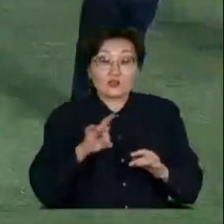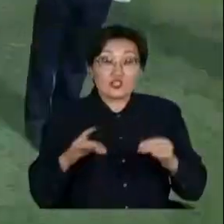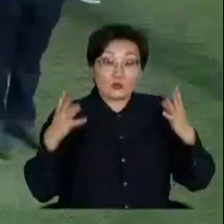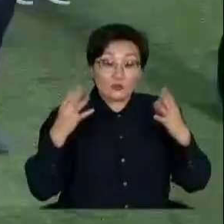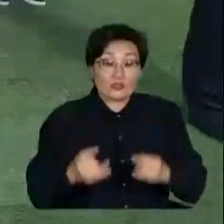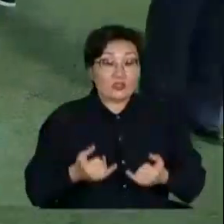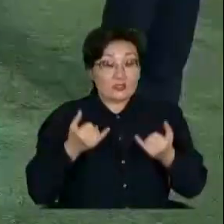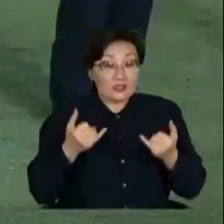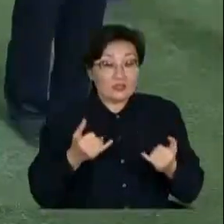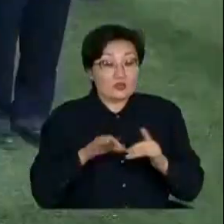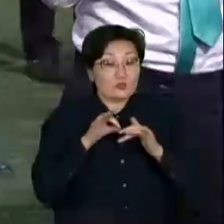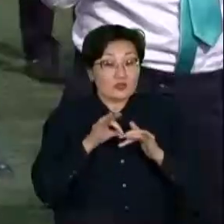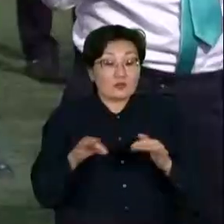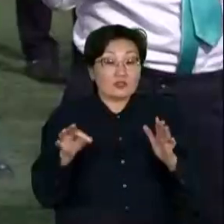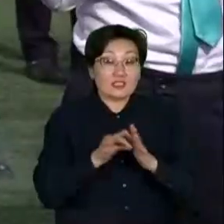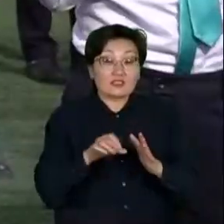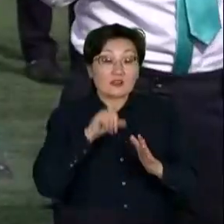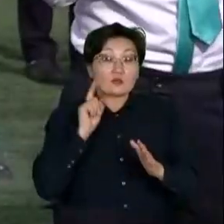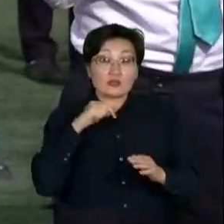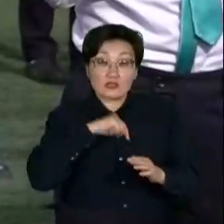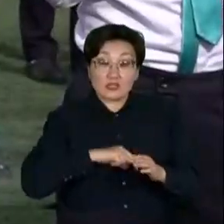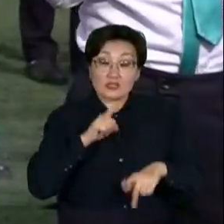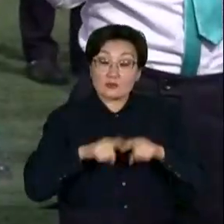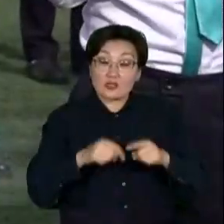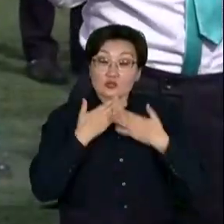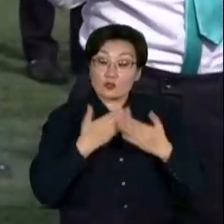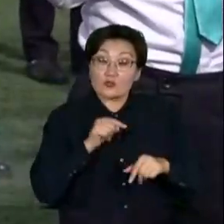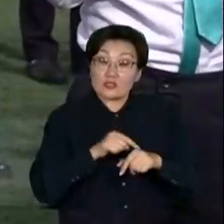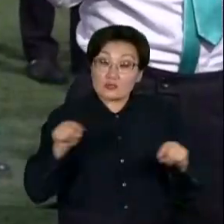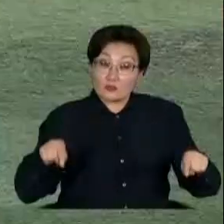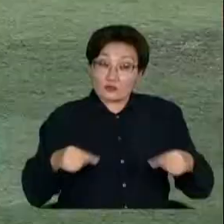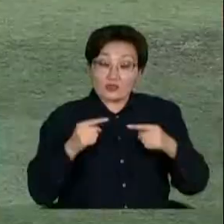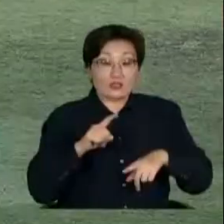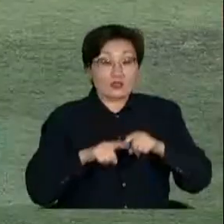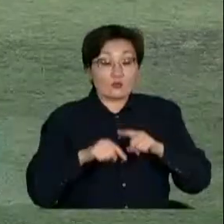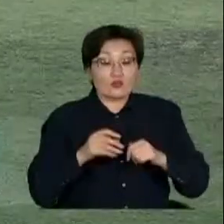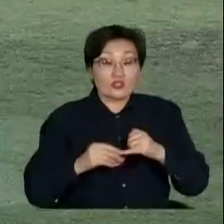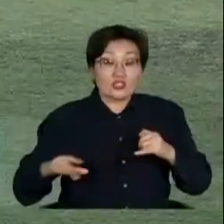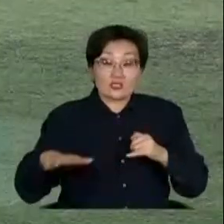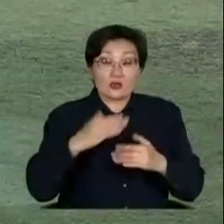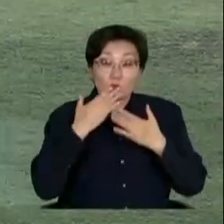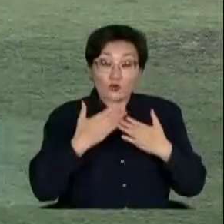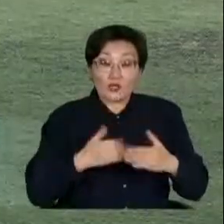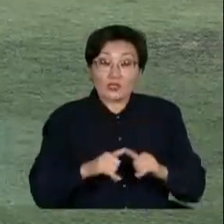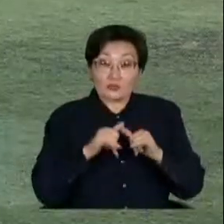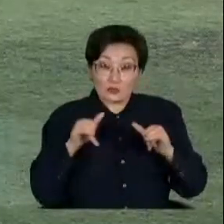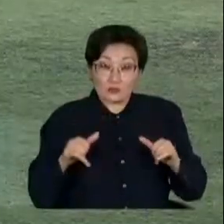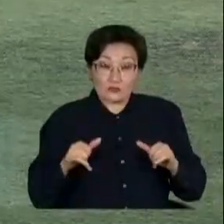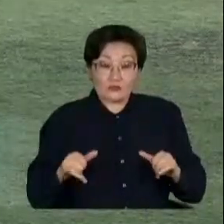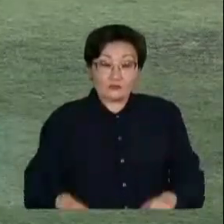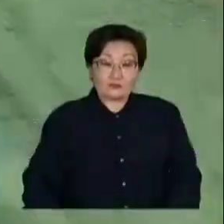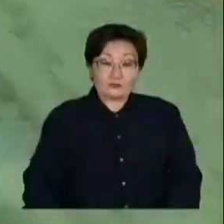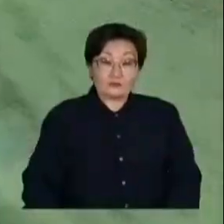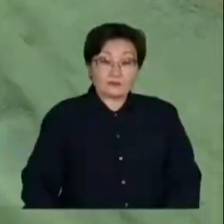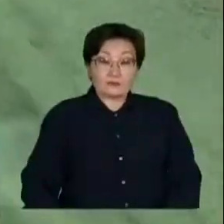күніне орайластырылған. Мақсат жастардың бойындағы патриоттық сезімді оятып, туған жерге деген сүйіспеншілікті арттыру.